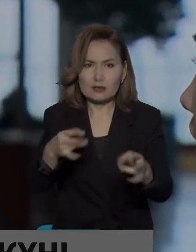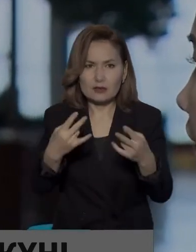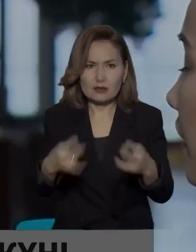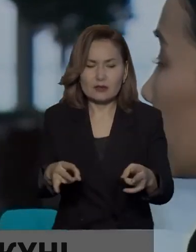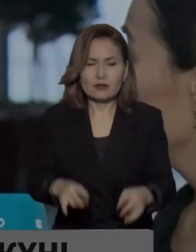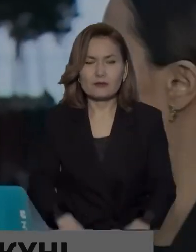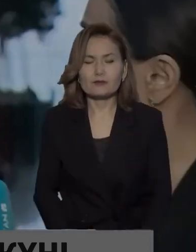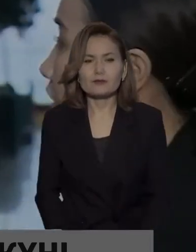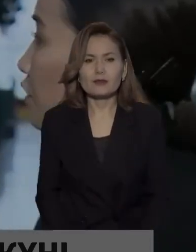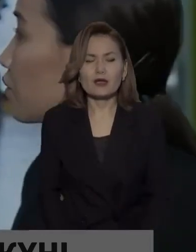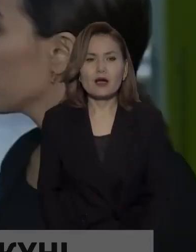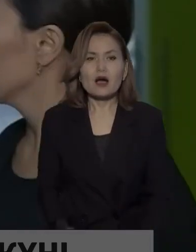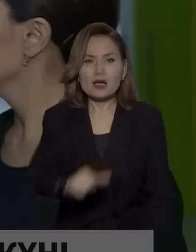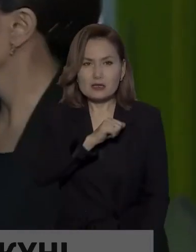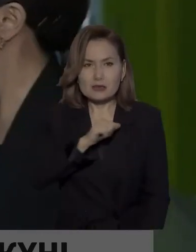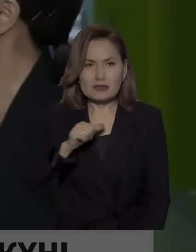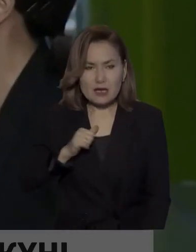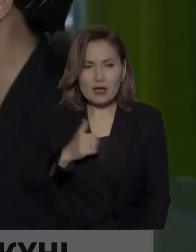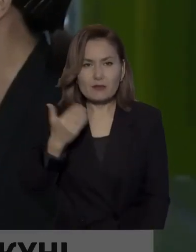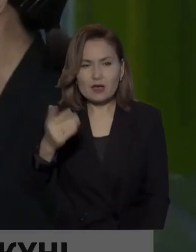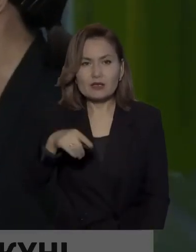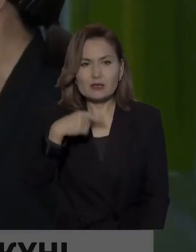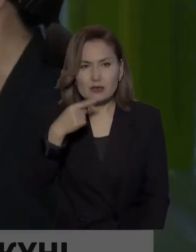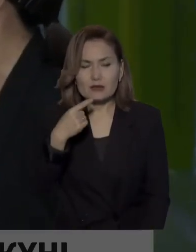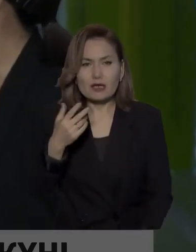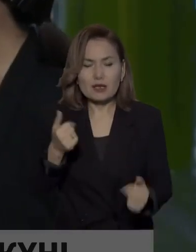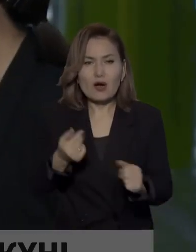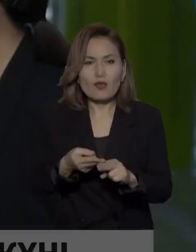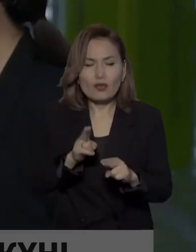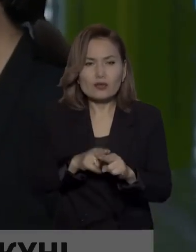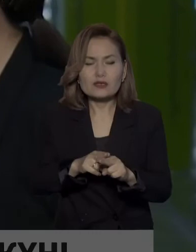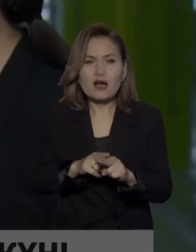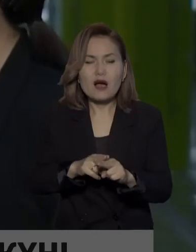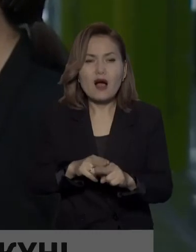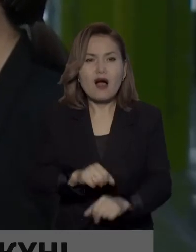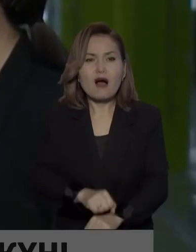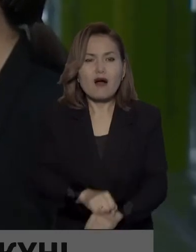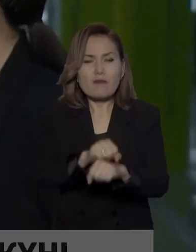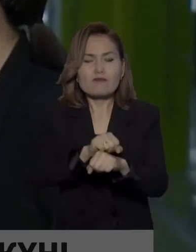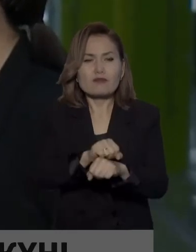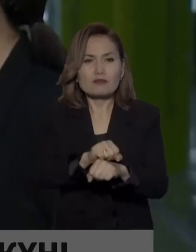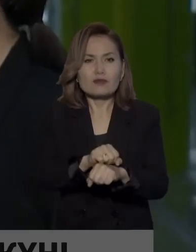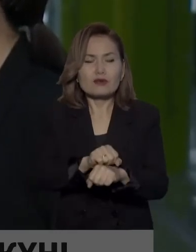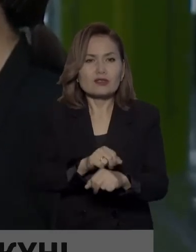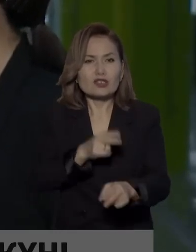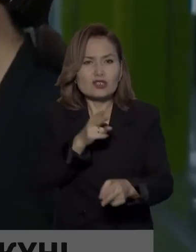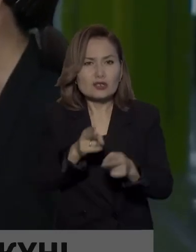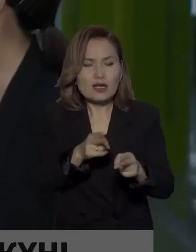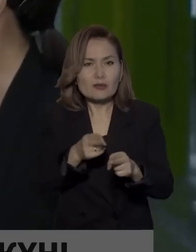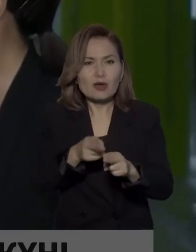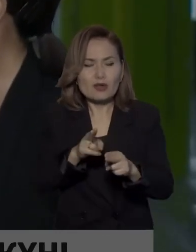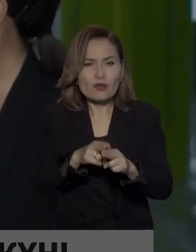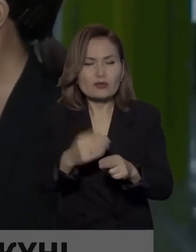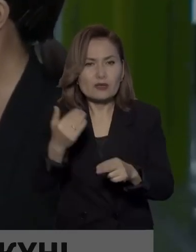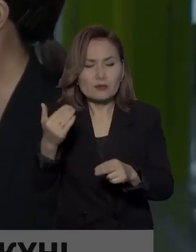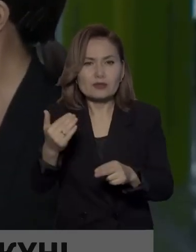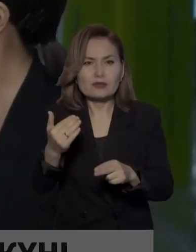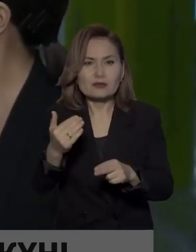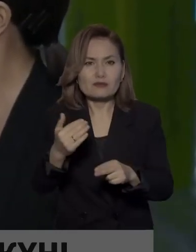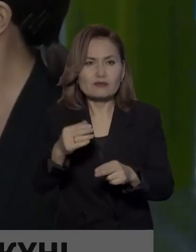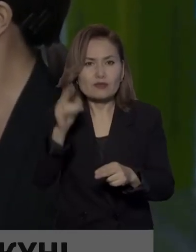Аға, енді жаңа өзіңіз айттыңыз ғой, біз бұл оқиғадан сабақ алуымыз тиіс деп. Ендігі алдағы әрекеттеріміз қандай болуы тиіс деп ойлайсыз? Алдағы